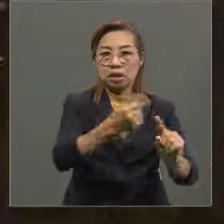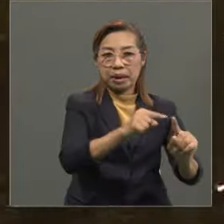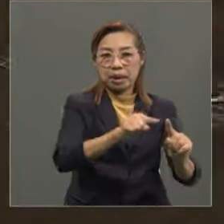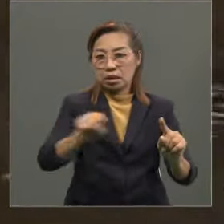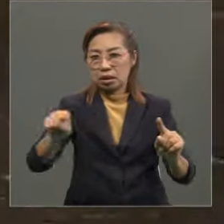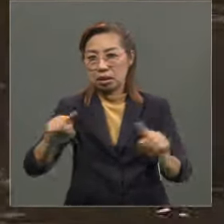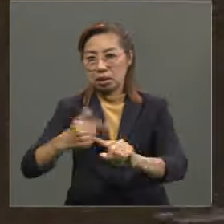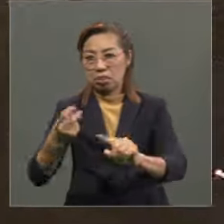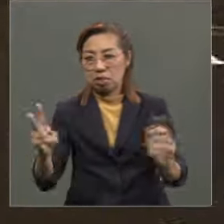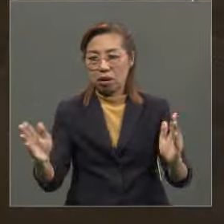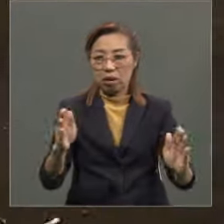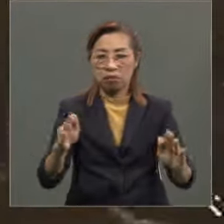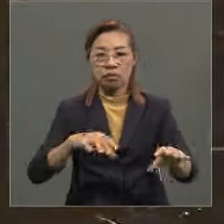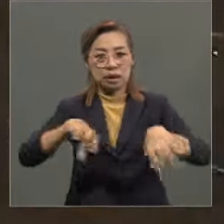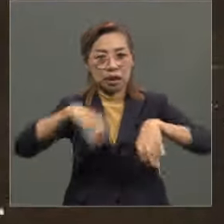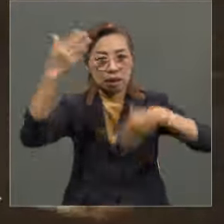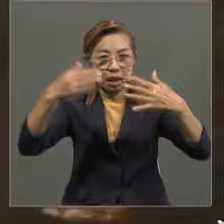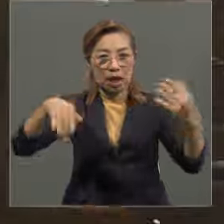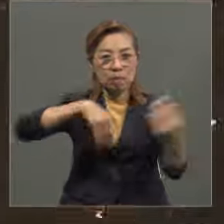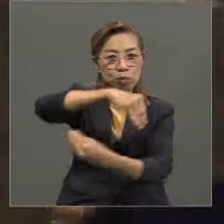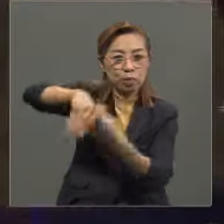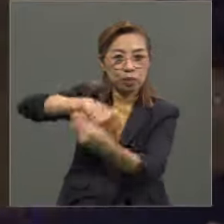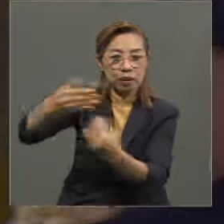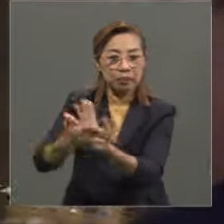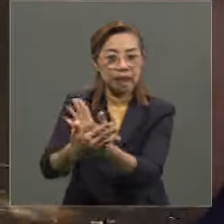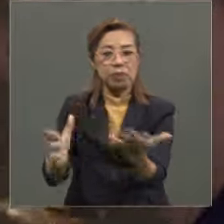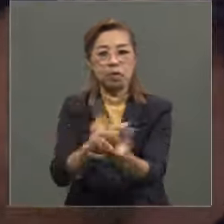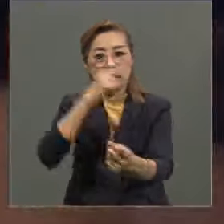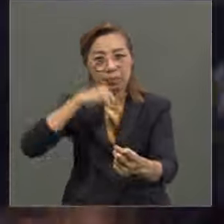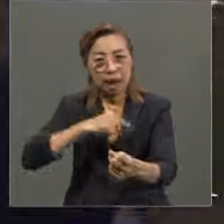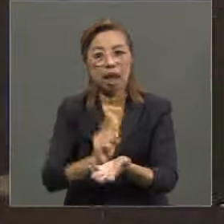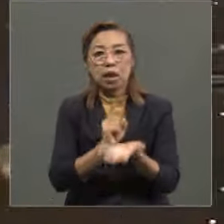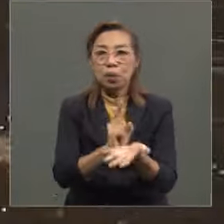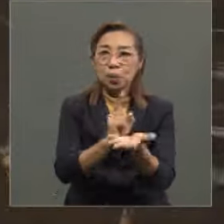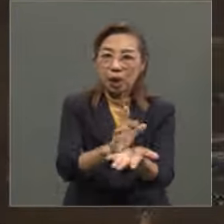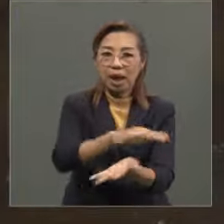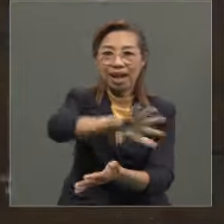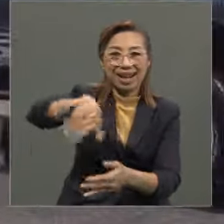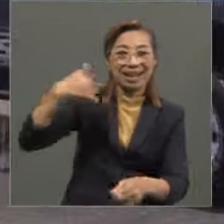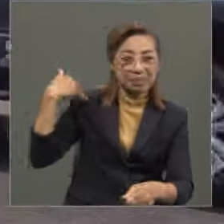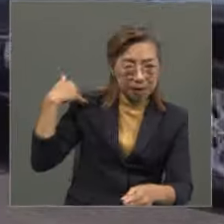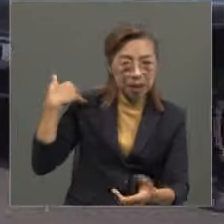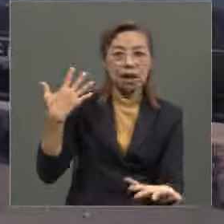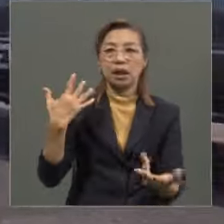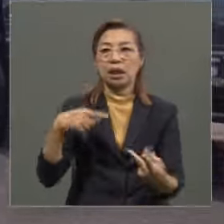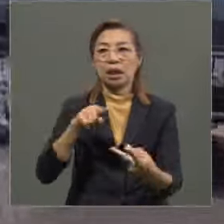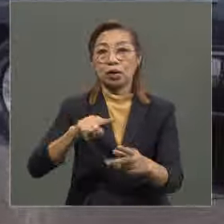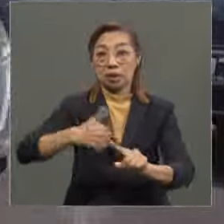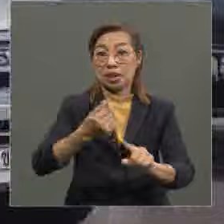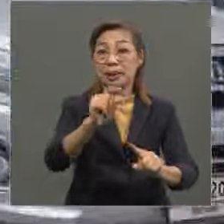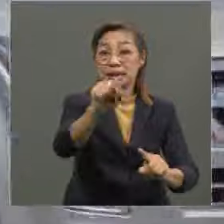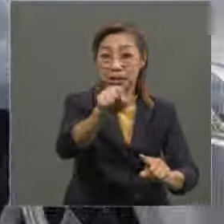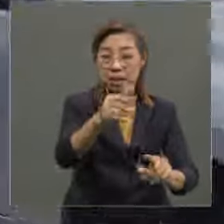ธันวาคม2566ครอบคลุมงานประเพณีไทยดั้งเดิมที่สำคัญก็คือลอยกระทงในช่วงเดือน